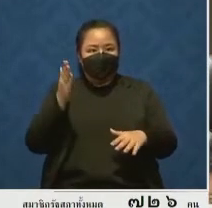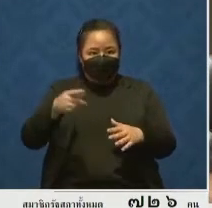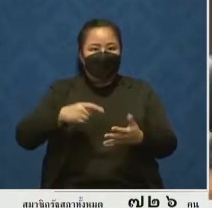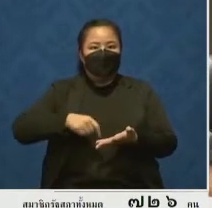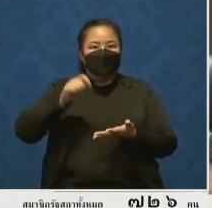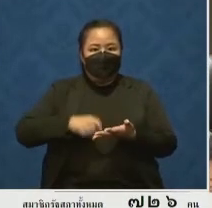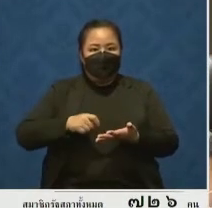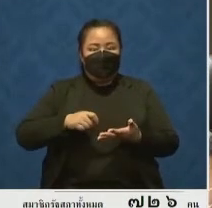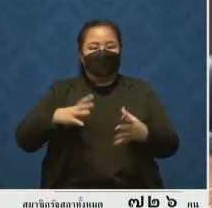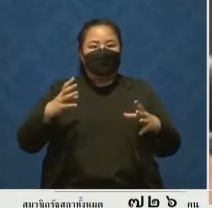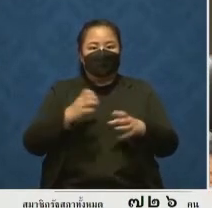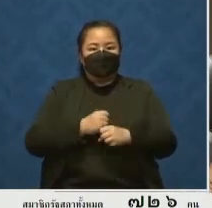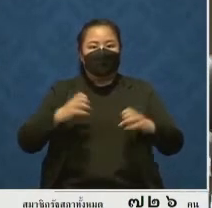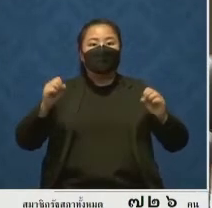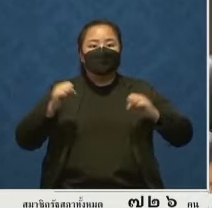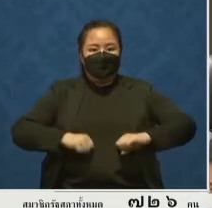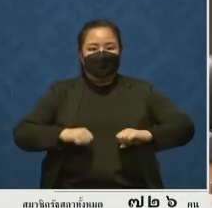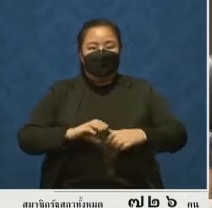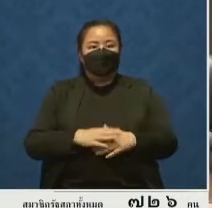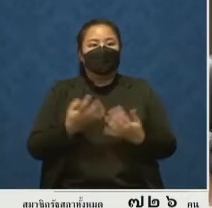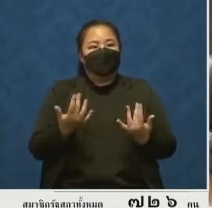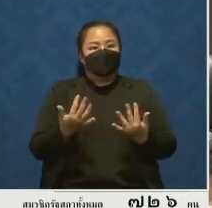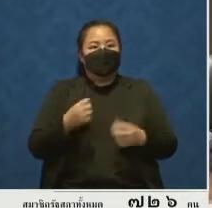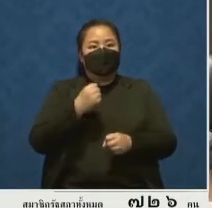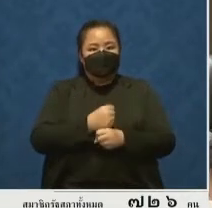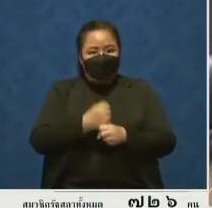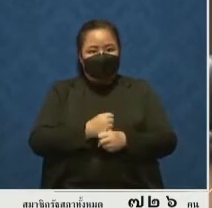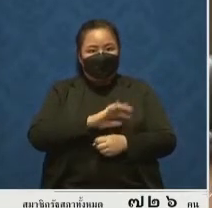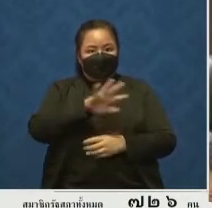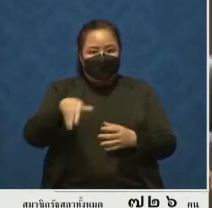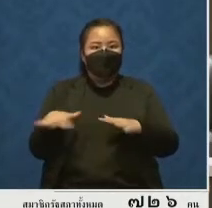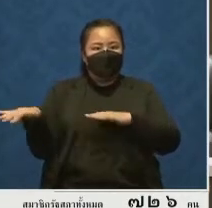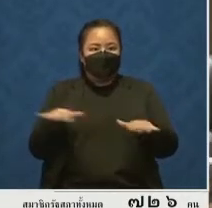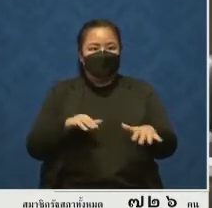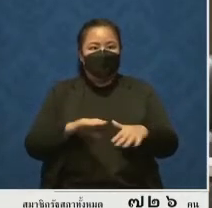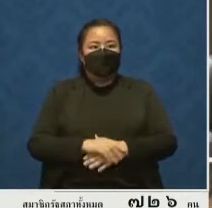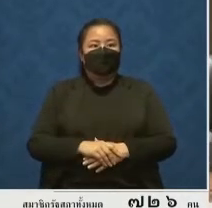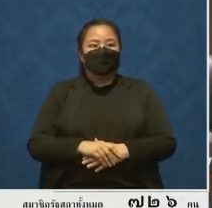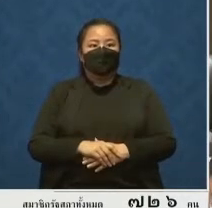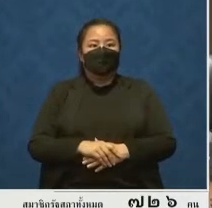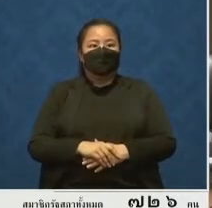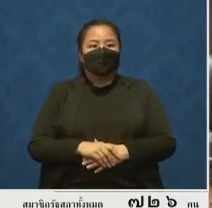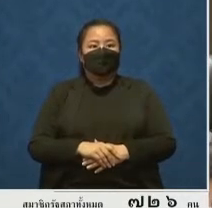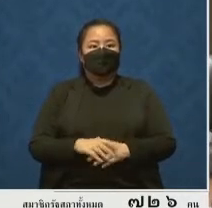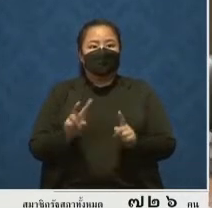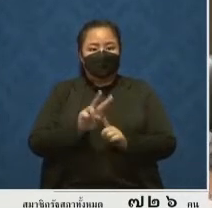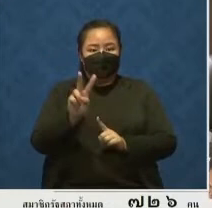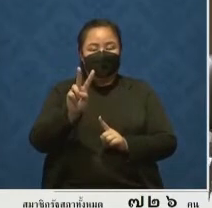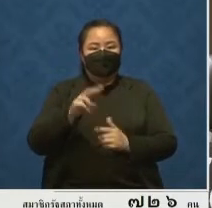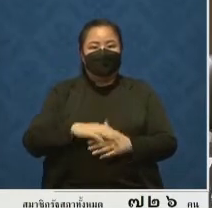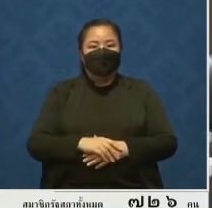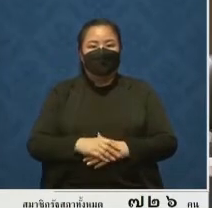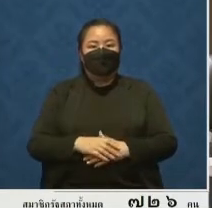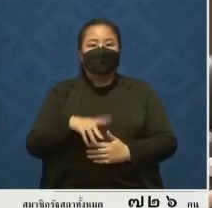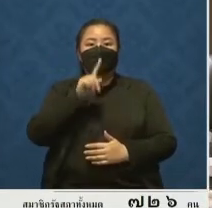อที่จะทำงานกันพรรคร่วมฝ่ายค้านอยู่กันพร้อมหน้าครับ ครับ ประเด็นที่สองครับจะเรียนสอบถามท่านประธานต่อกระบวนการในการลงมติว่าท่านประธ